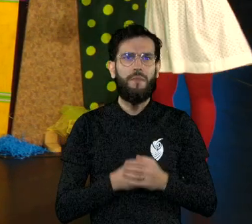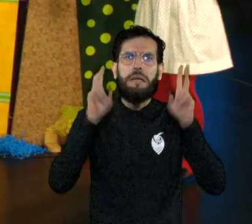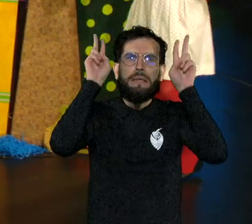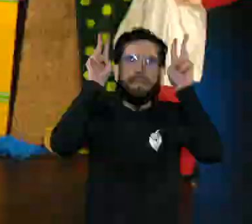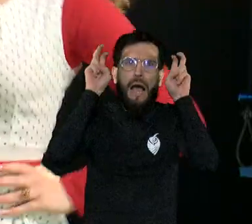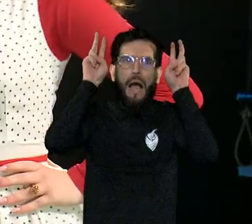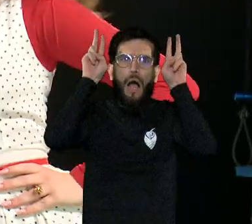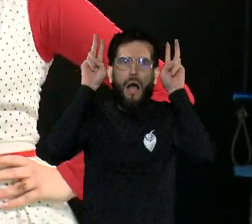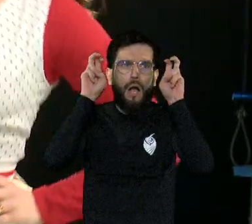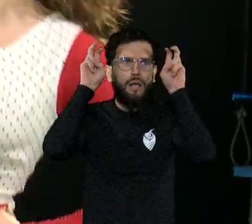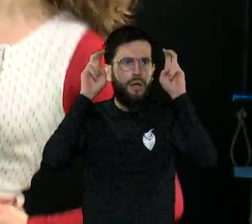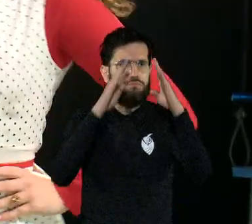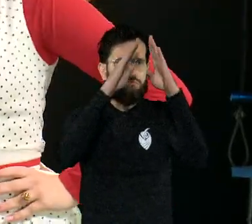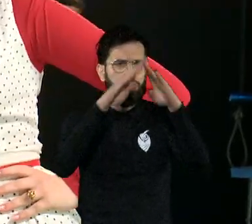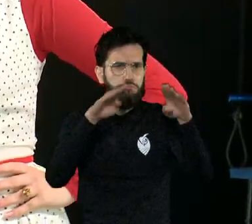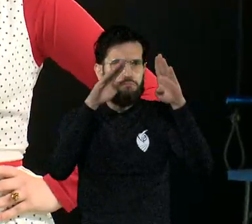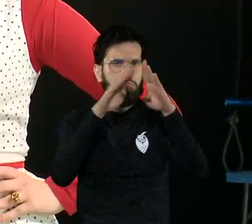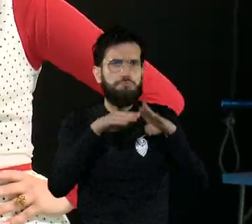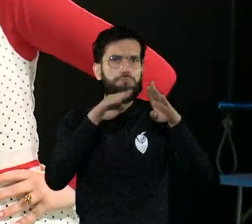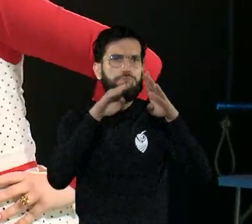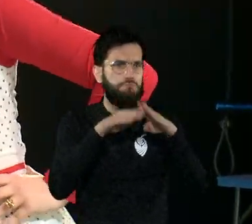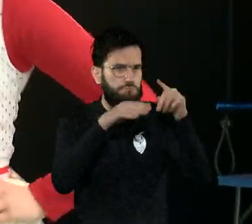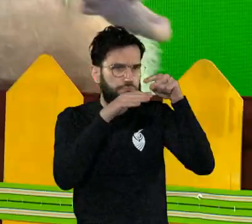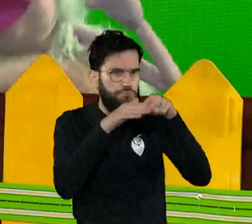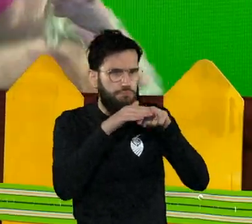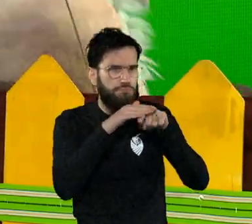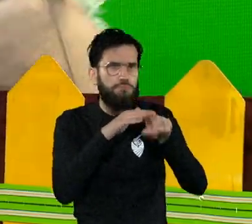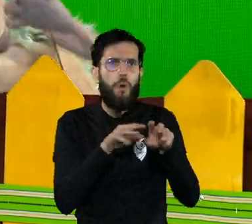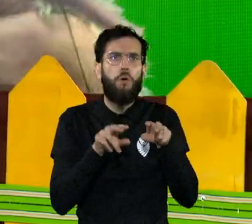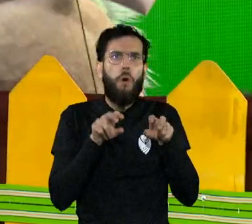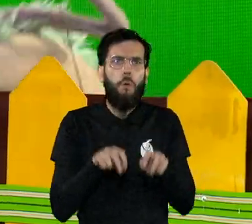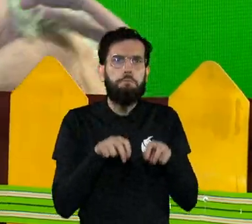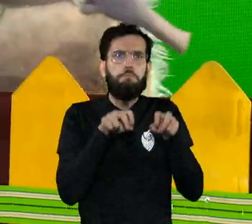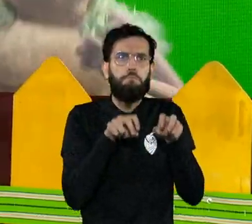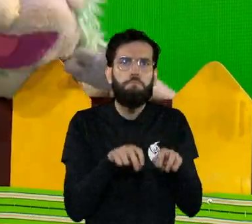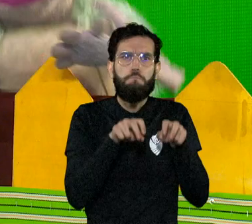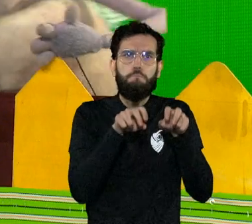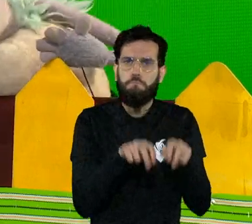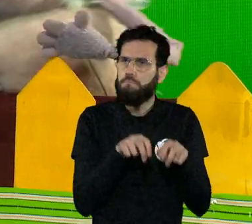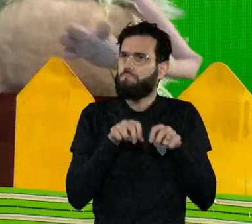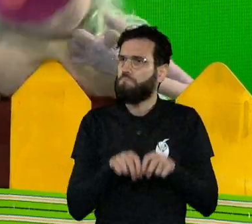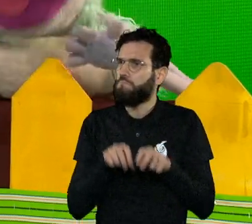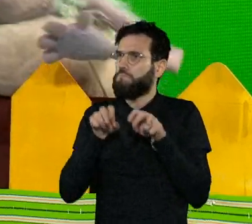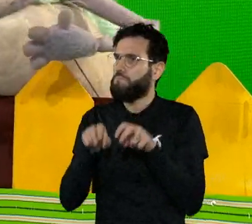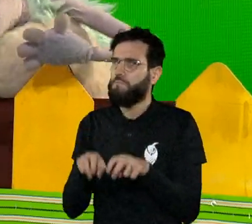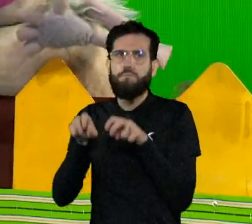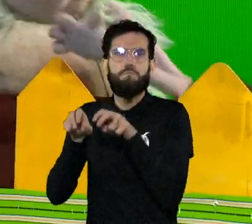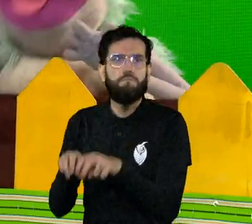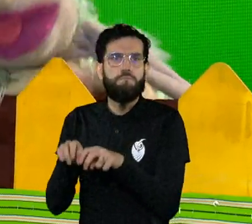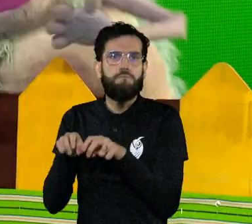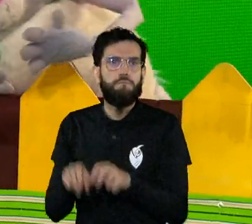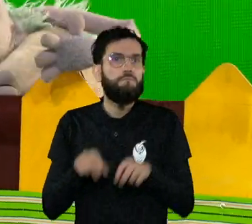Zajačik do lesa, ušiačik do lesa, hopi cupi do lesa, hopi cupi do